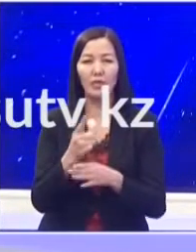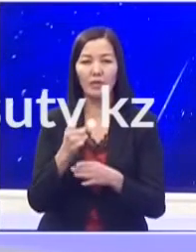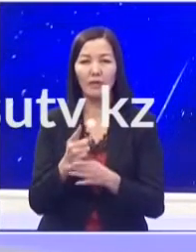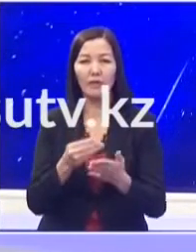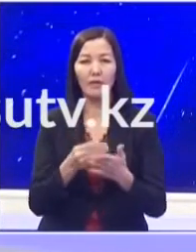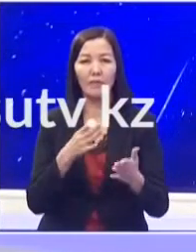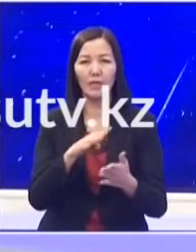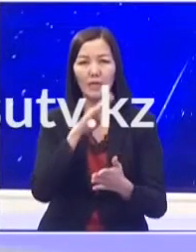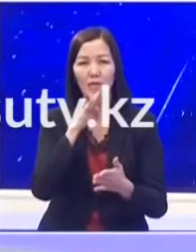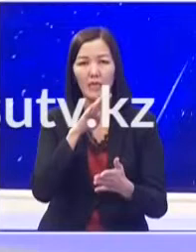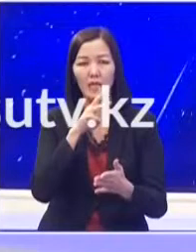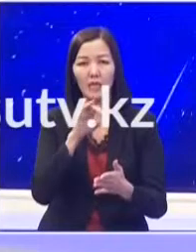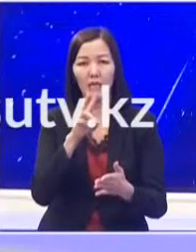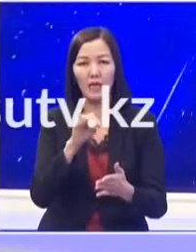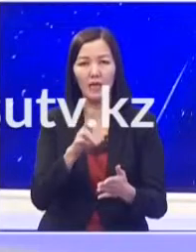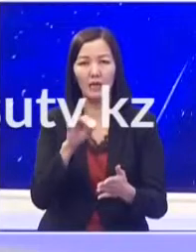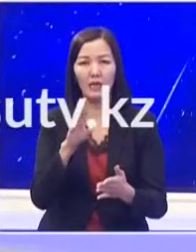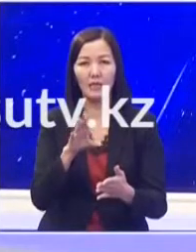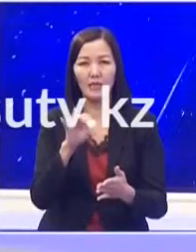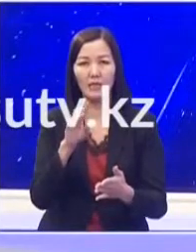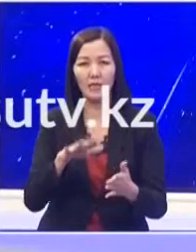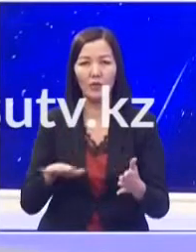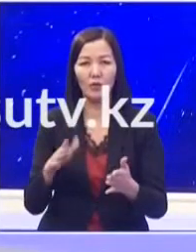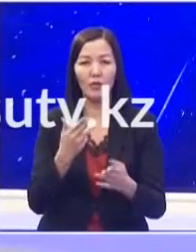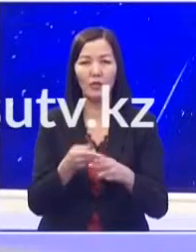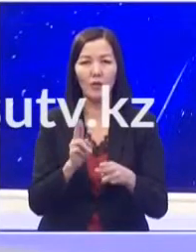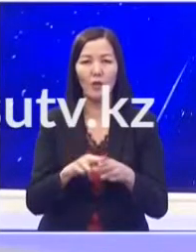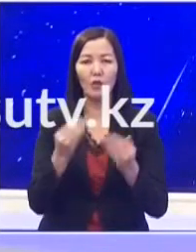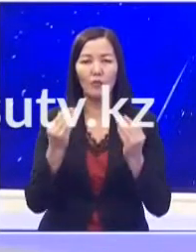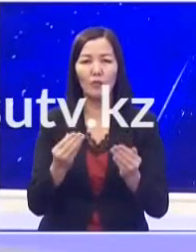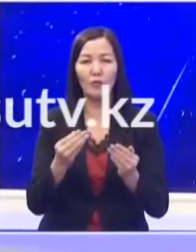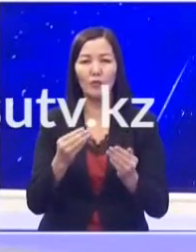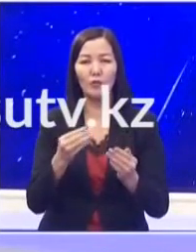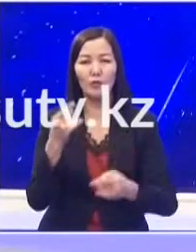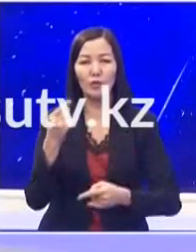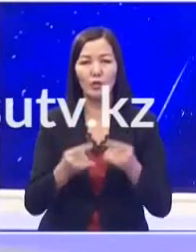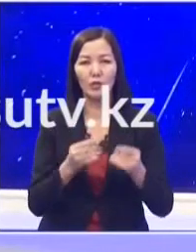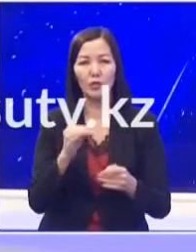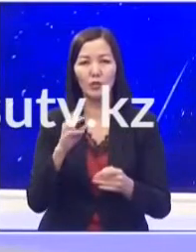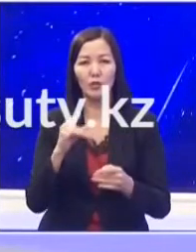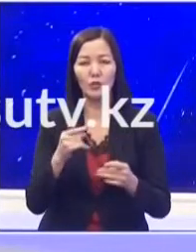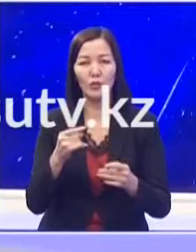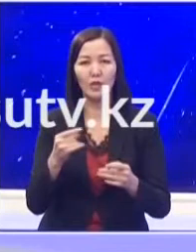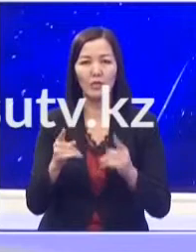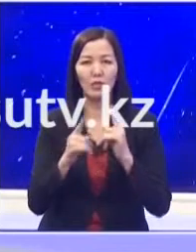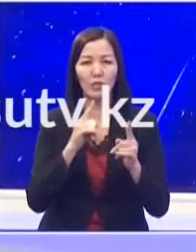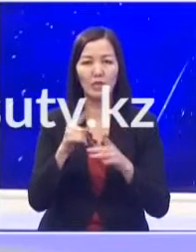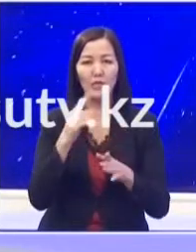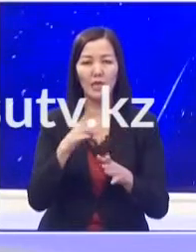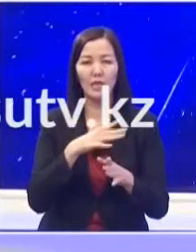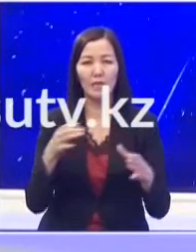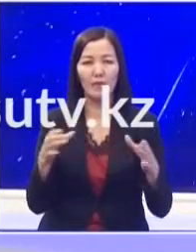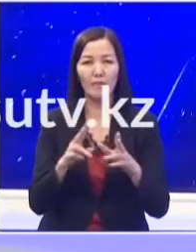отырған Текелі қаласы, Талғар, Қарасай, Сарқан аудандары. Бұл туралы бүгін Жетісу медиа ақпараттық алаңында айтылды. Мониторинг тобы